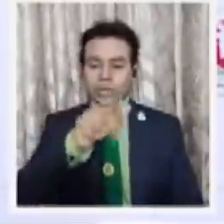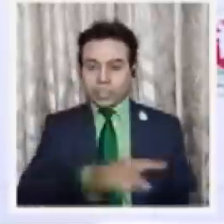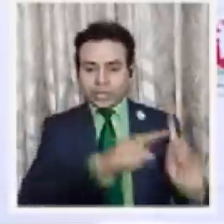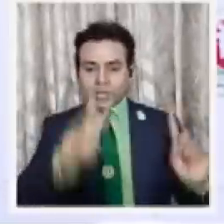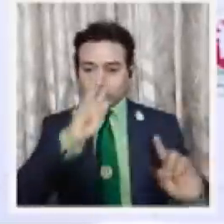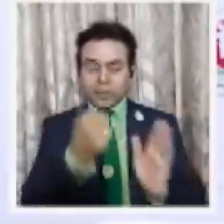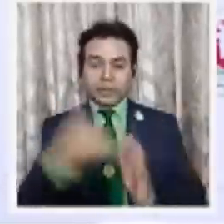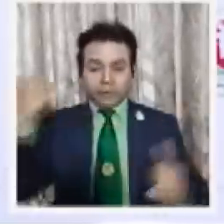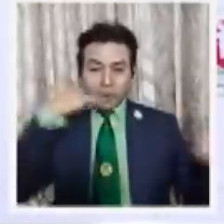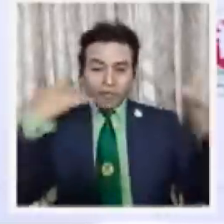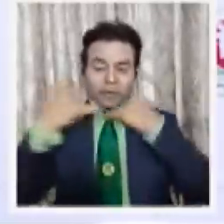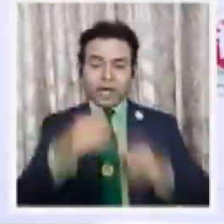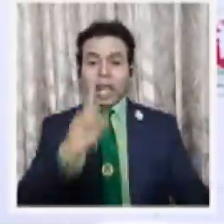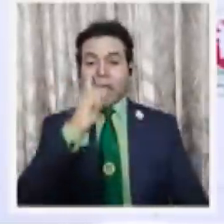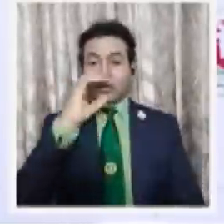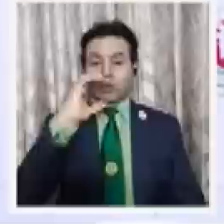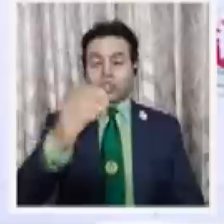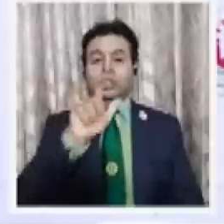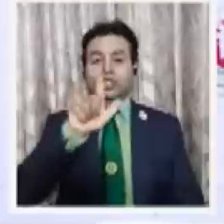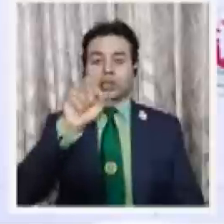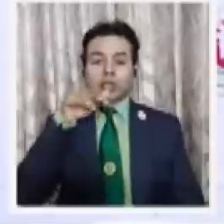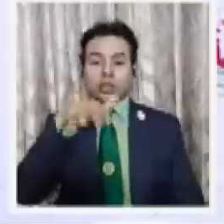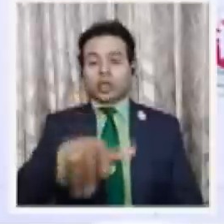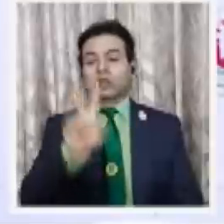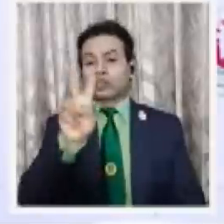24 ঘন্টায় ফোন গ্রহণ করা হয়েছে